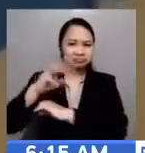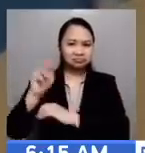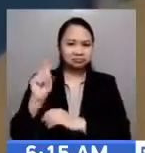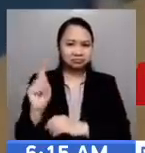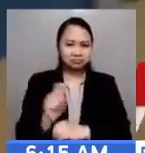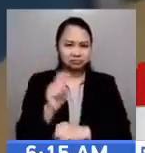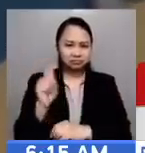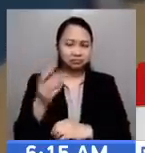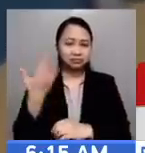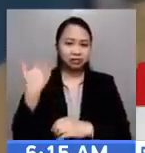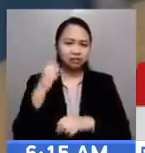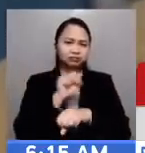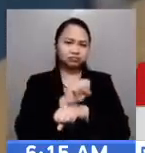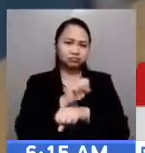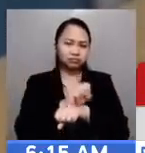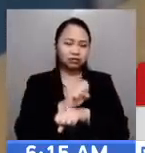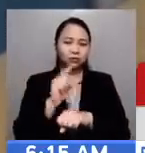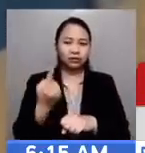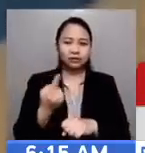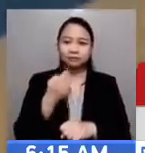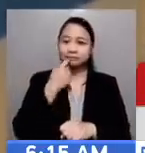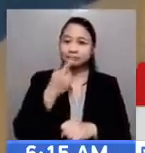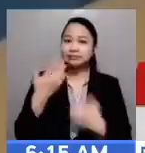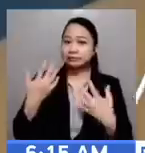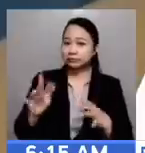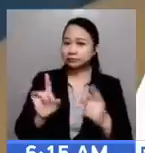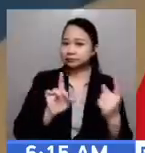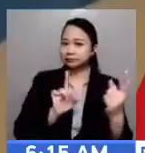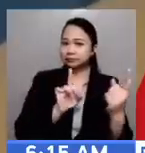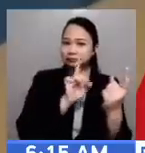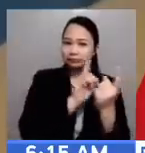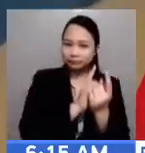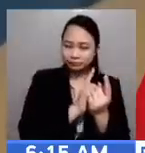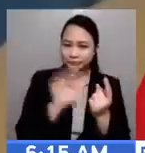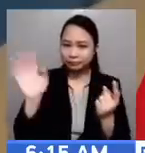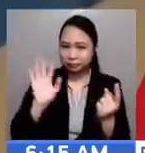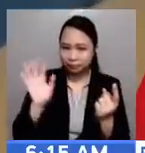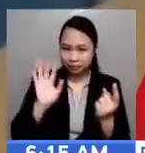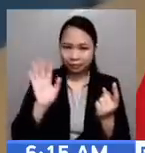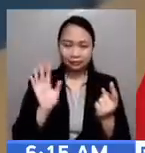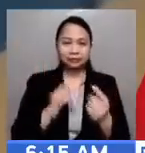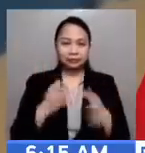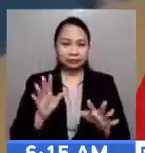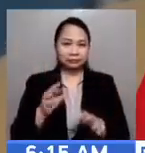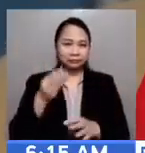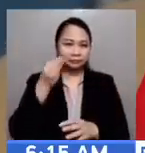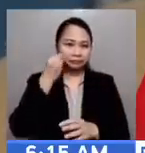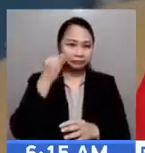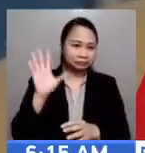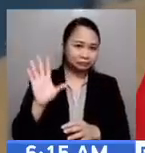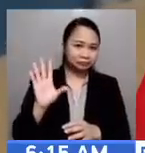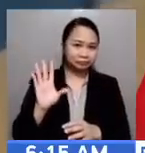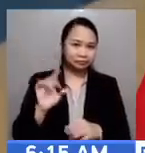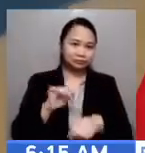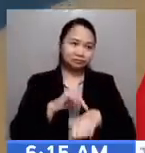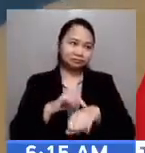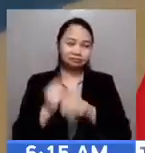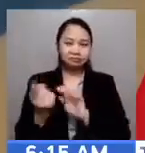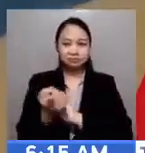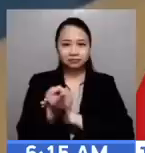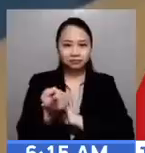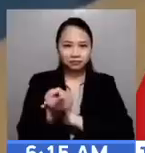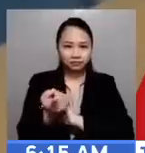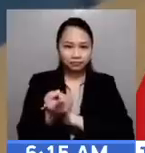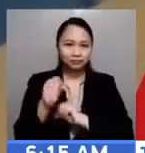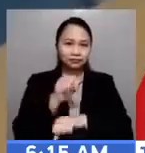nagpaalam lang po siya na may kikitain lang po siya noon. Tapos umalis po siya ng mga bandang 1 a.m. na po siya pinaalis doon.